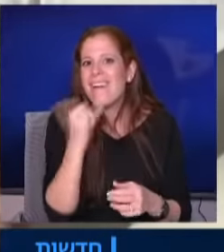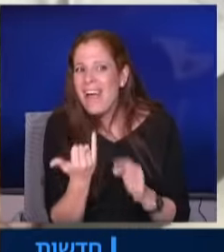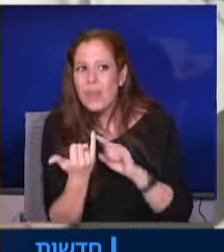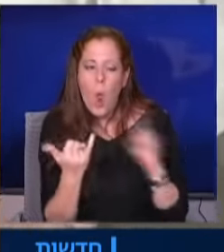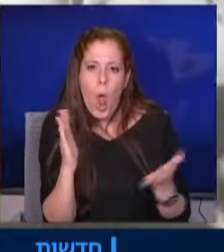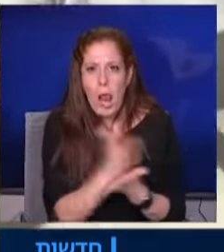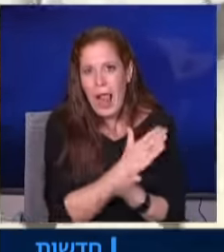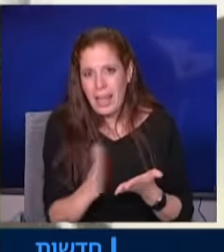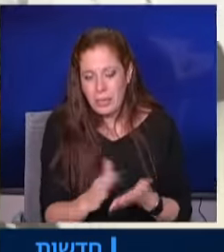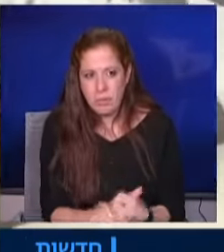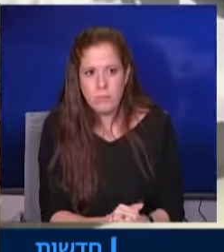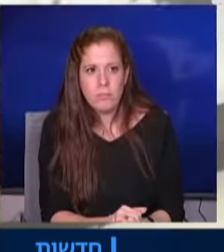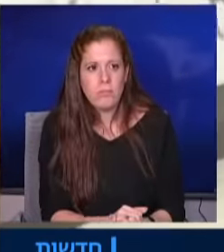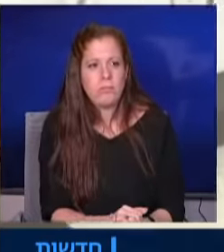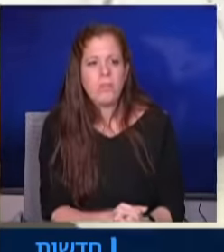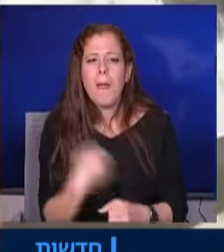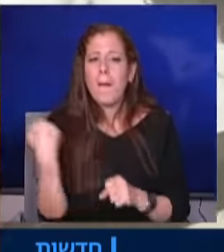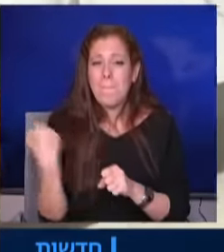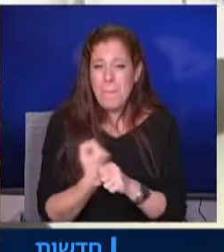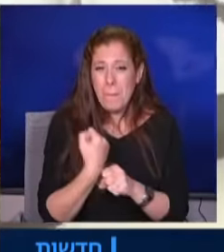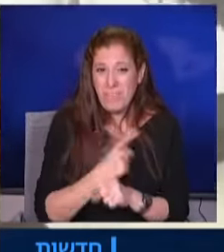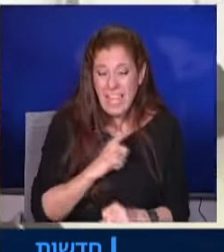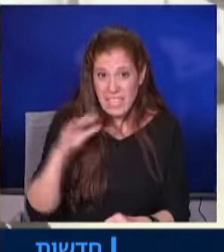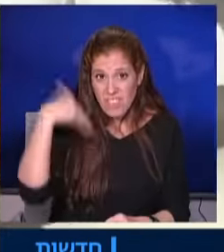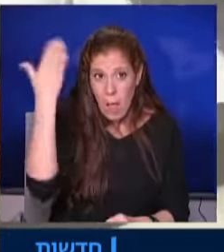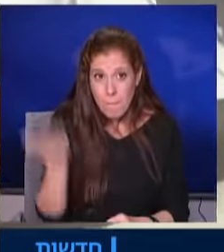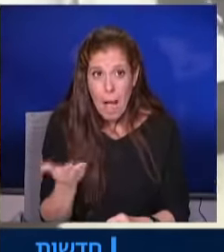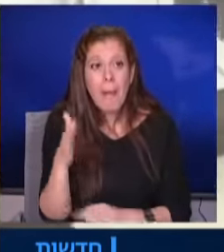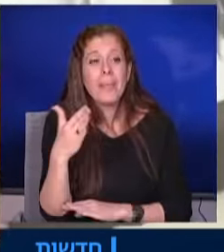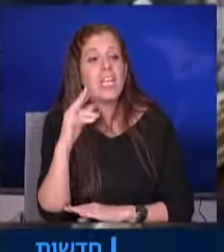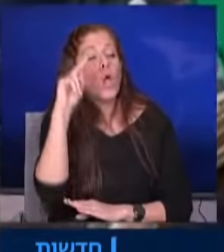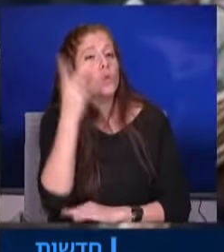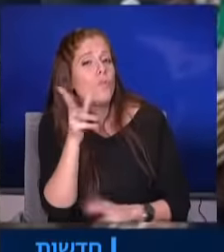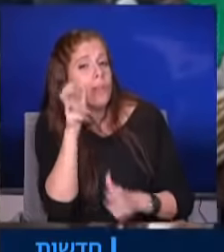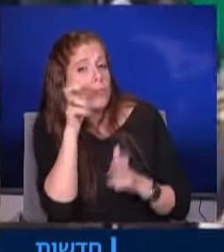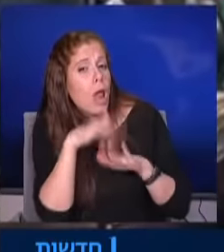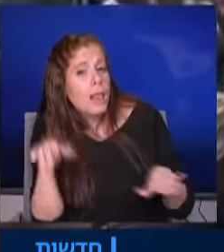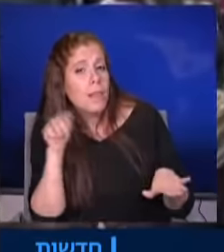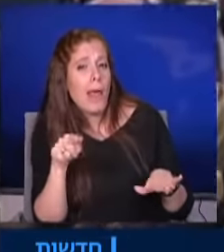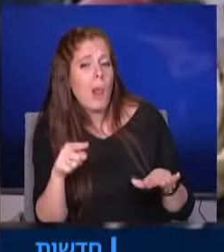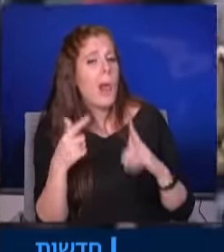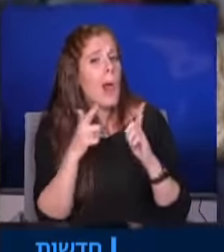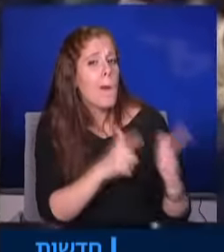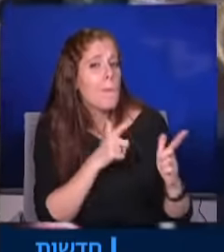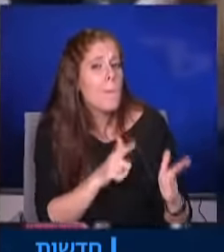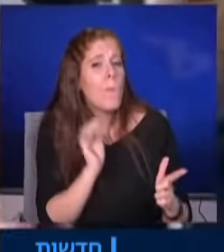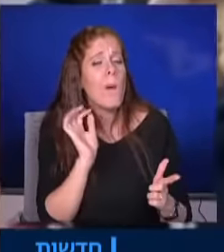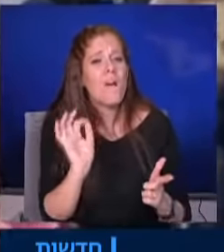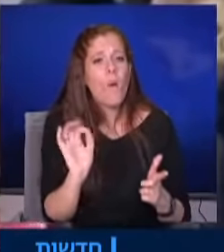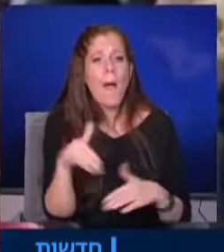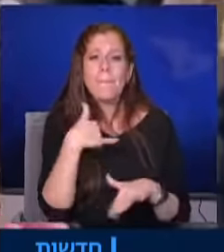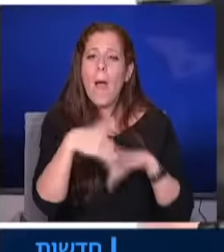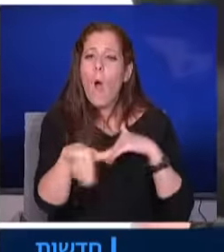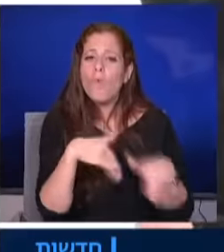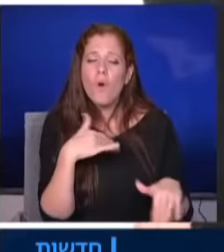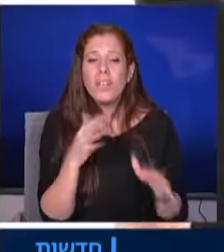decide. במבצע הצבאי הבא של ישראל, המדינה שוב תצפה כי הילדים הללו ילחמו בעבורה ברחובות האנטישמיים של